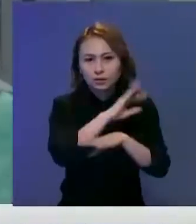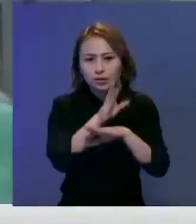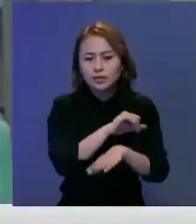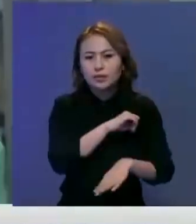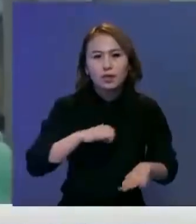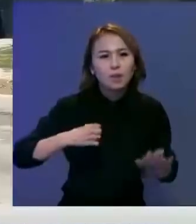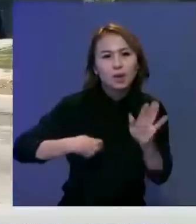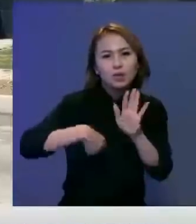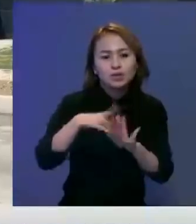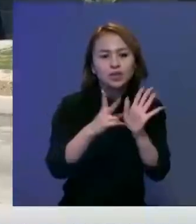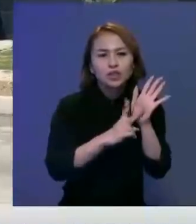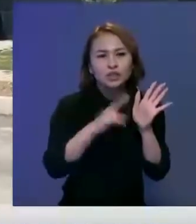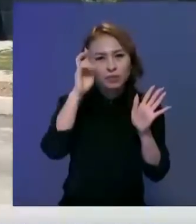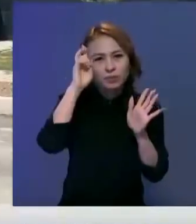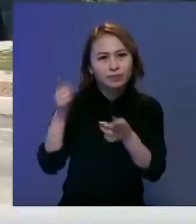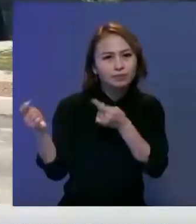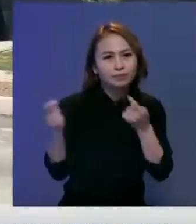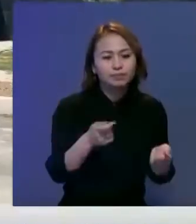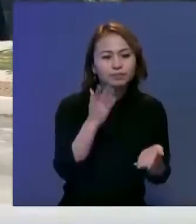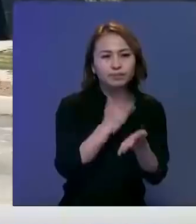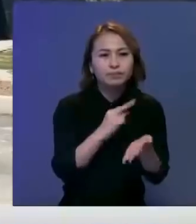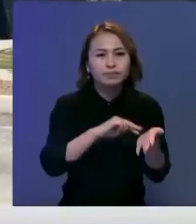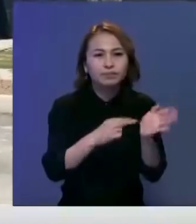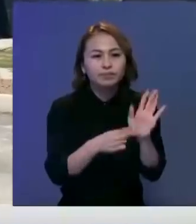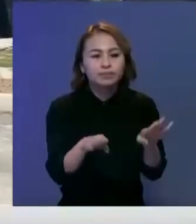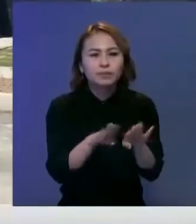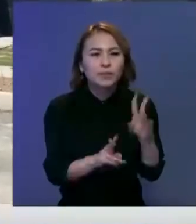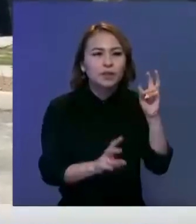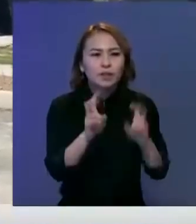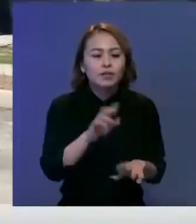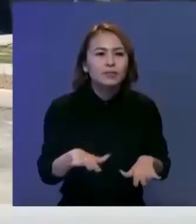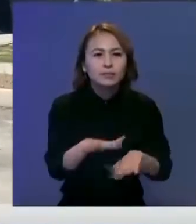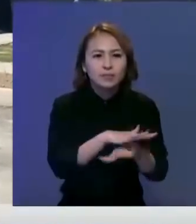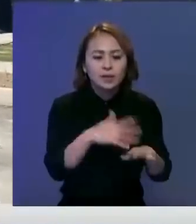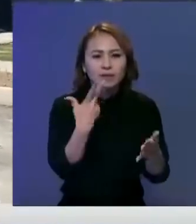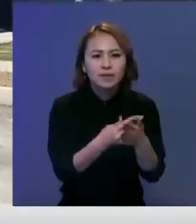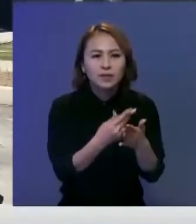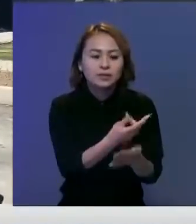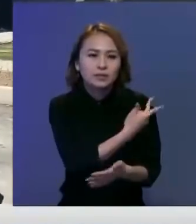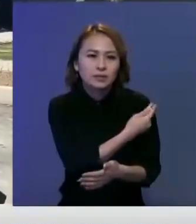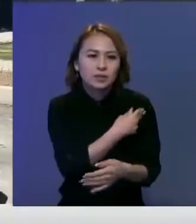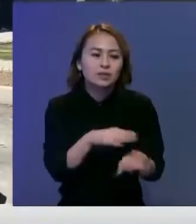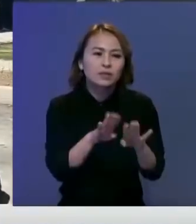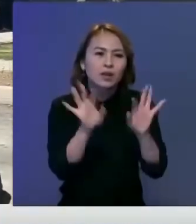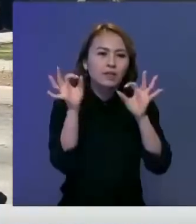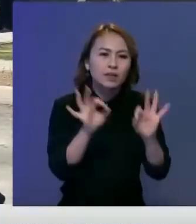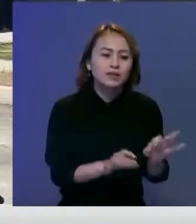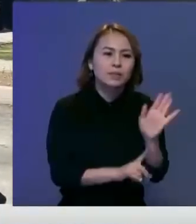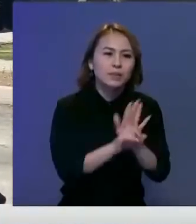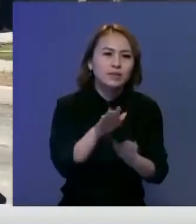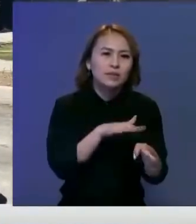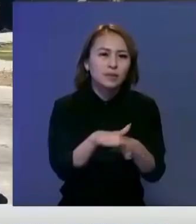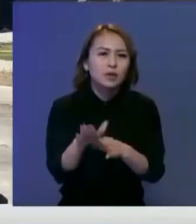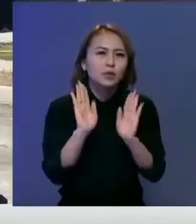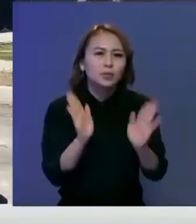үздіктеген жетім емлекетінен жеткізіліп отыр. Жоспар бойынша, зауыт қабырғасында вакцина құйудың алғашқы кезеңі күз айларында жүзегі